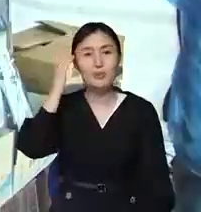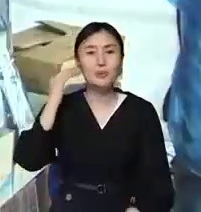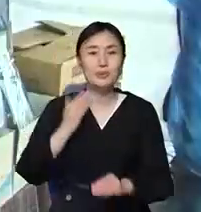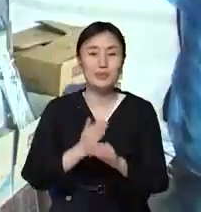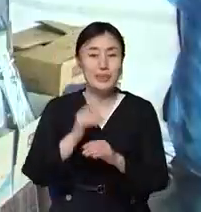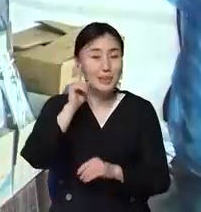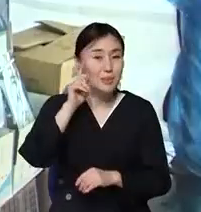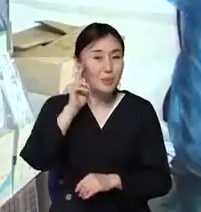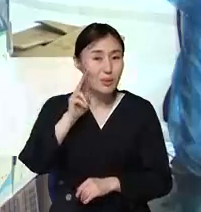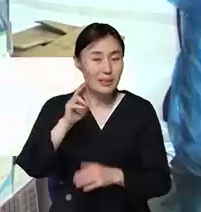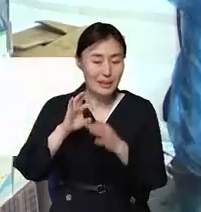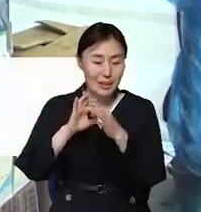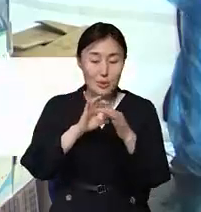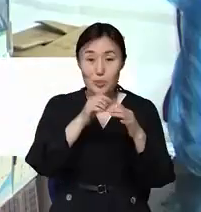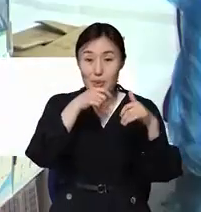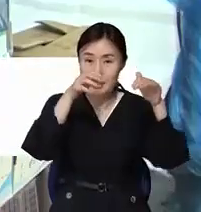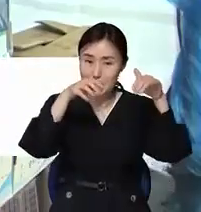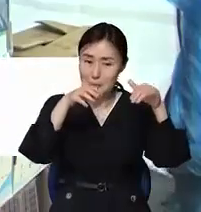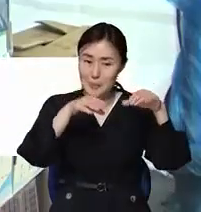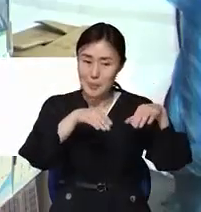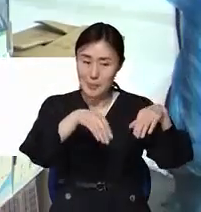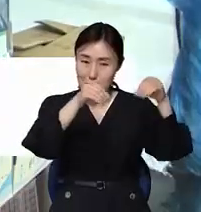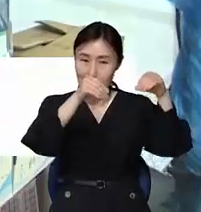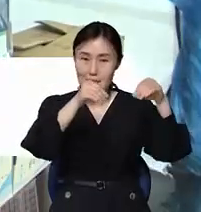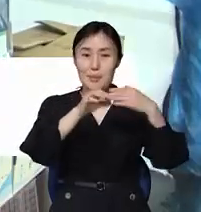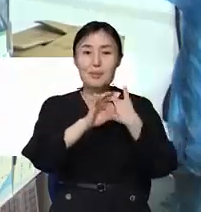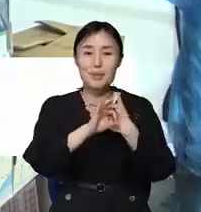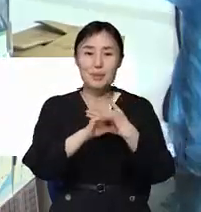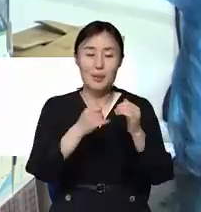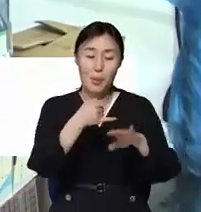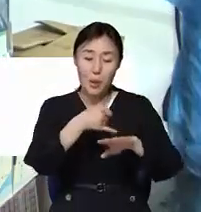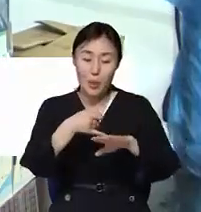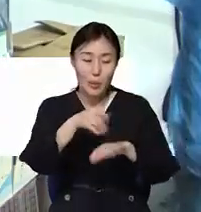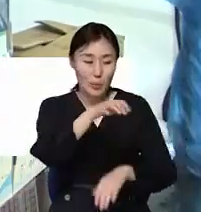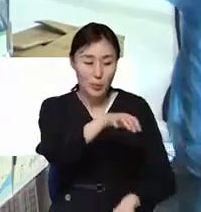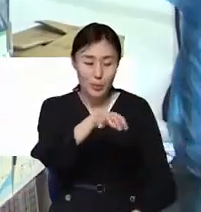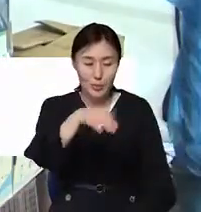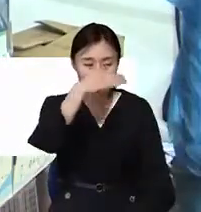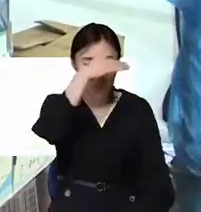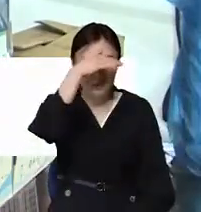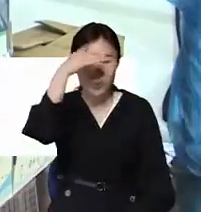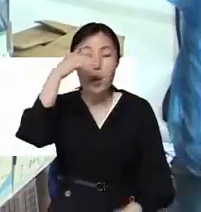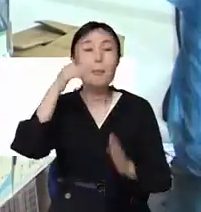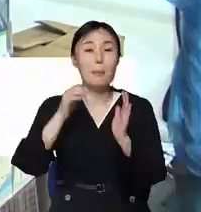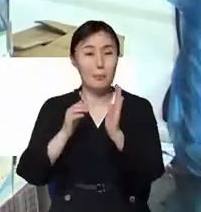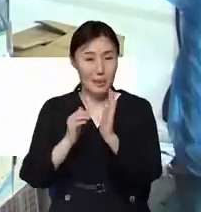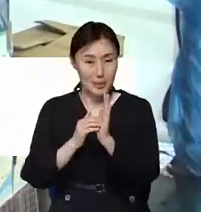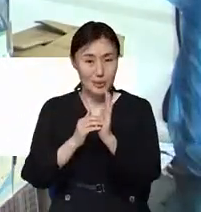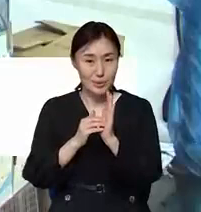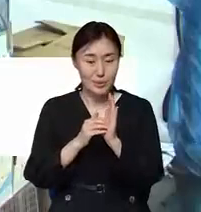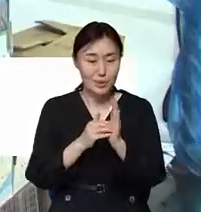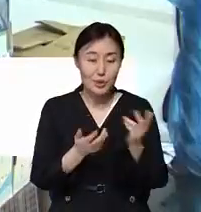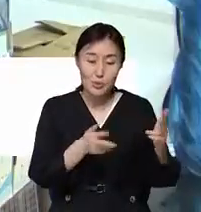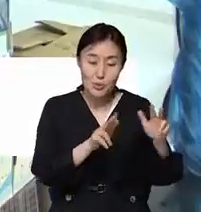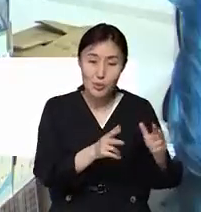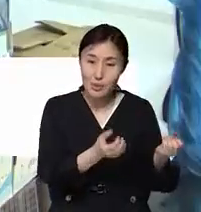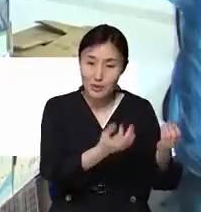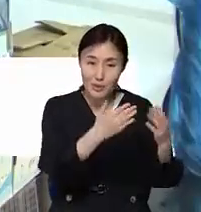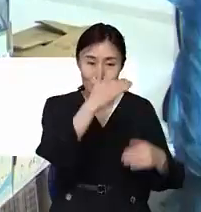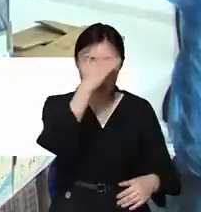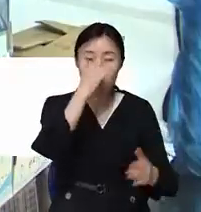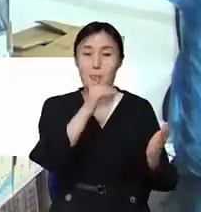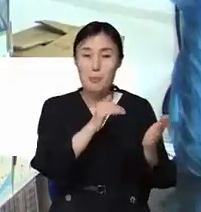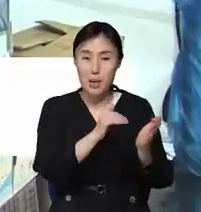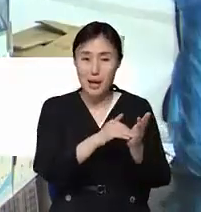내일 모레까지는 비가 이제 끝나면 안도 이곳저곳 돌아보시고 정원 페스티벌도 구경하시고